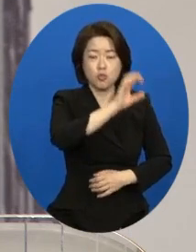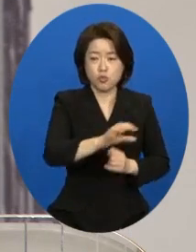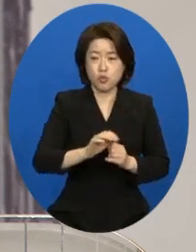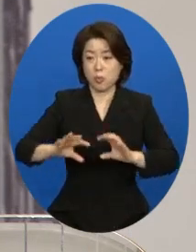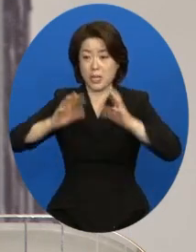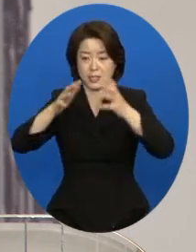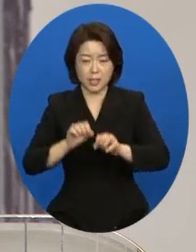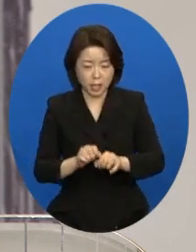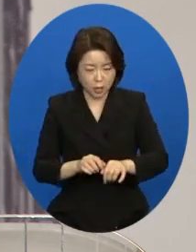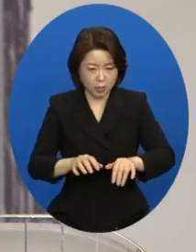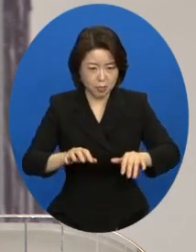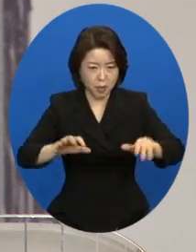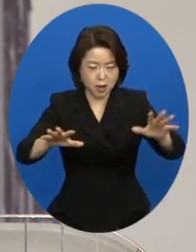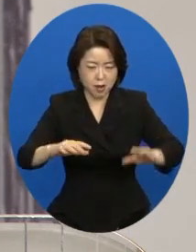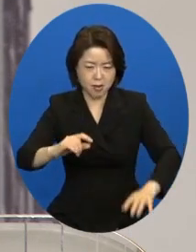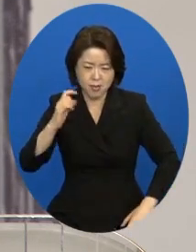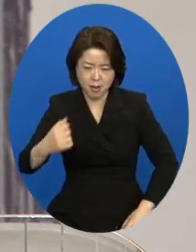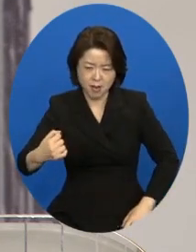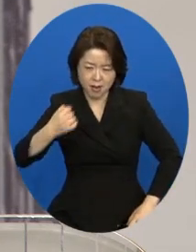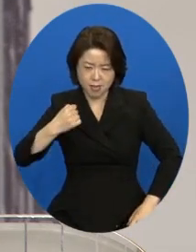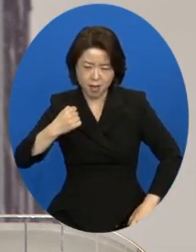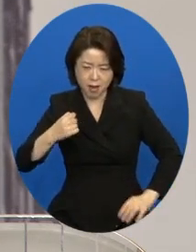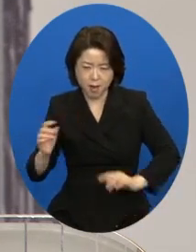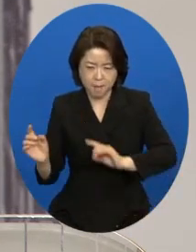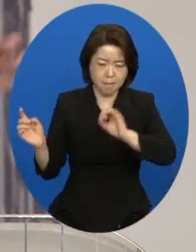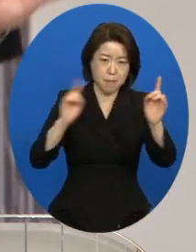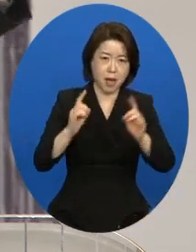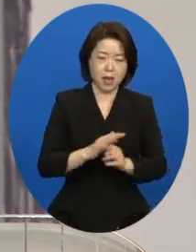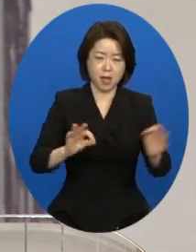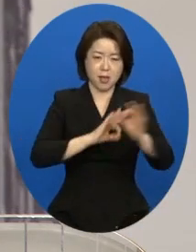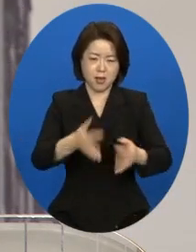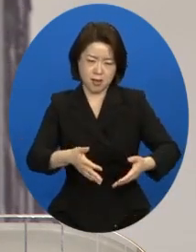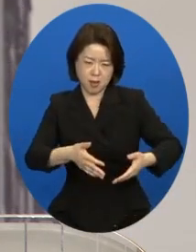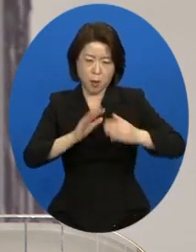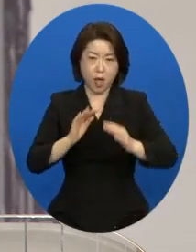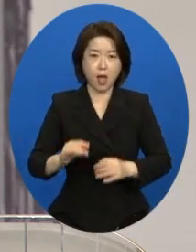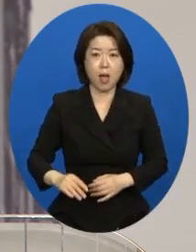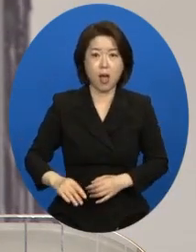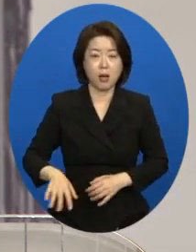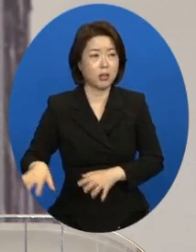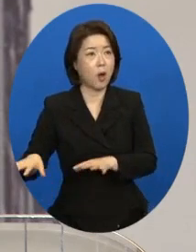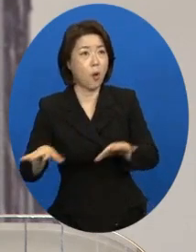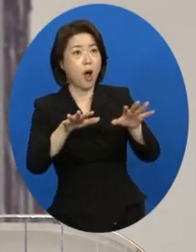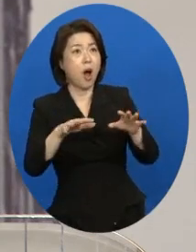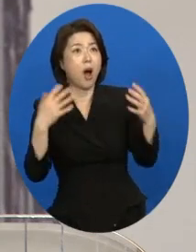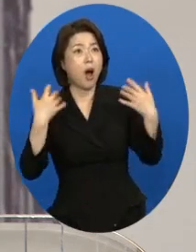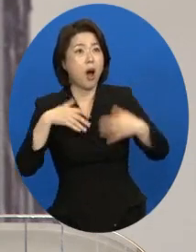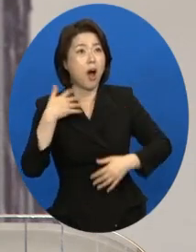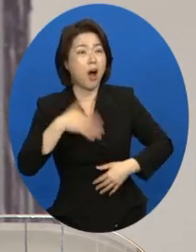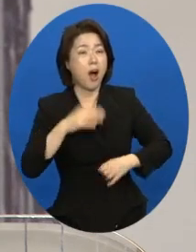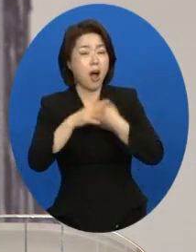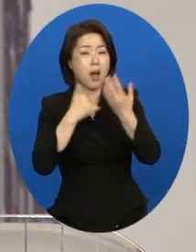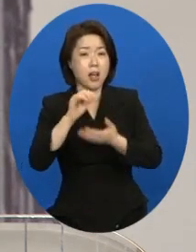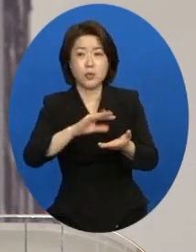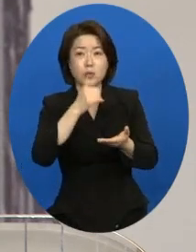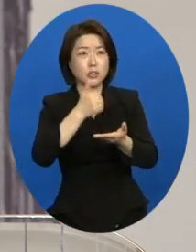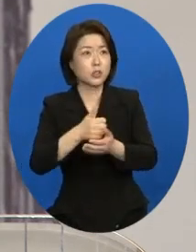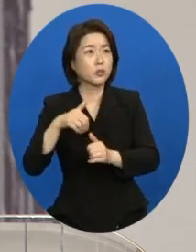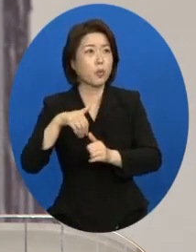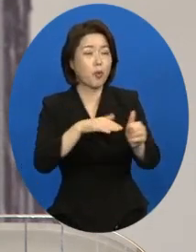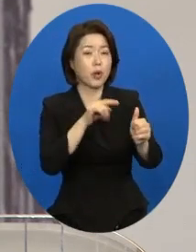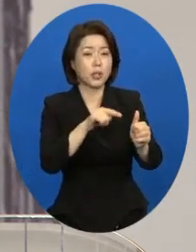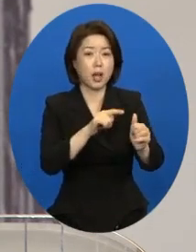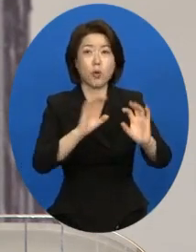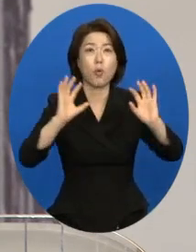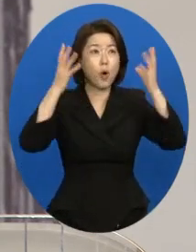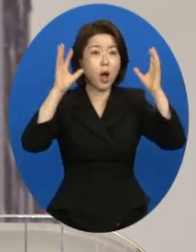지위를 회복하겠다, 내가 경제를 다시 세우겠다, 막 그러니까 막 와, 하나님께서 우리에게 그리스도를 보내주셨다고.